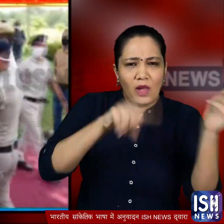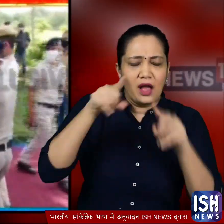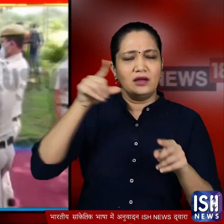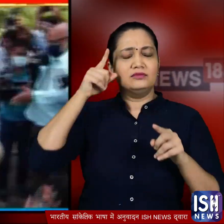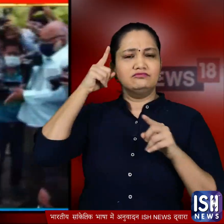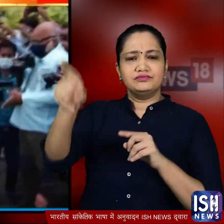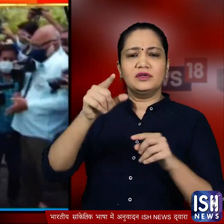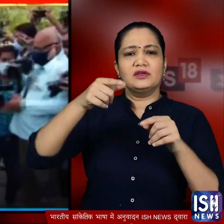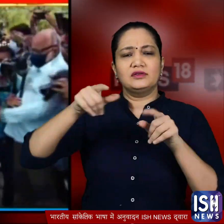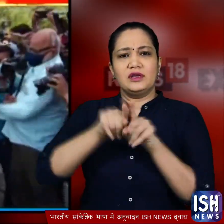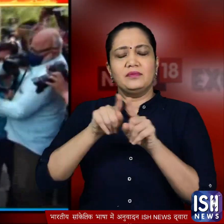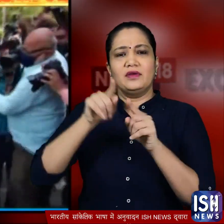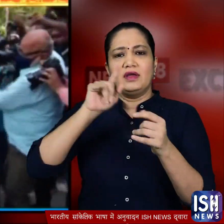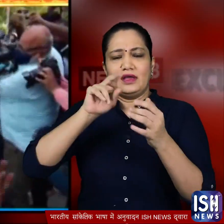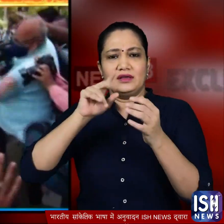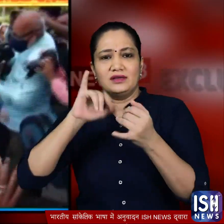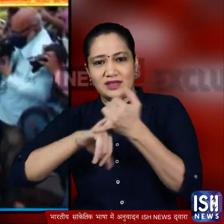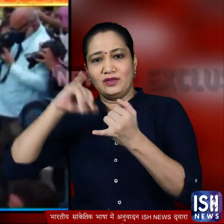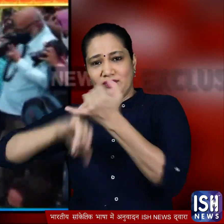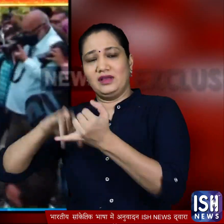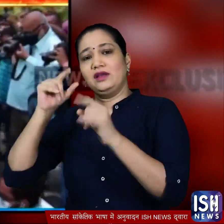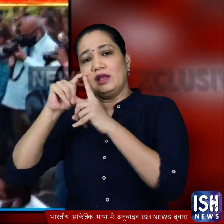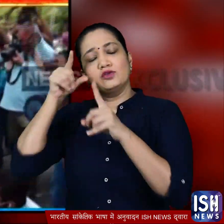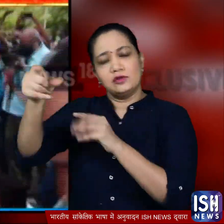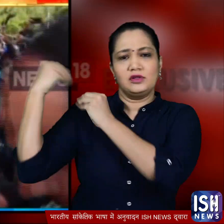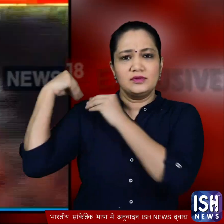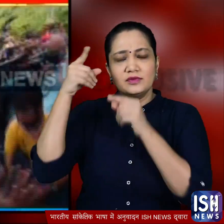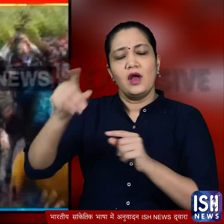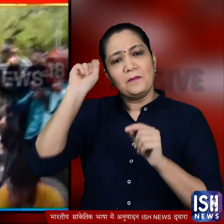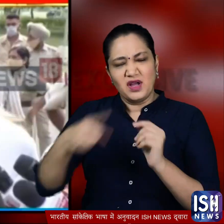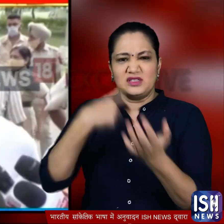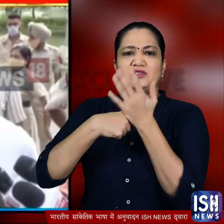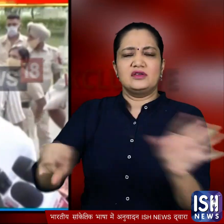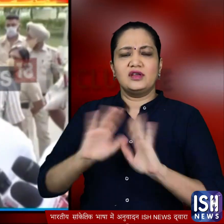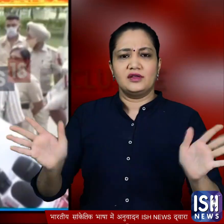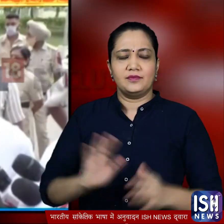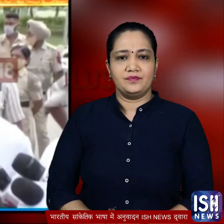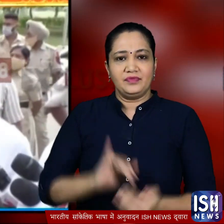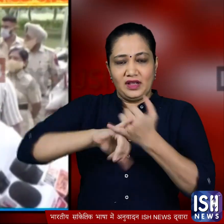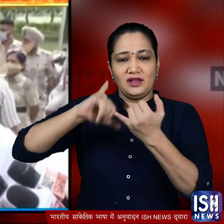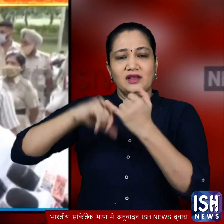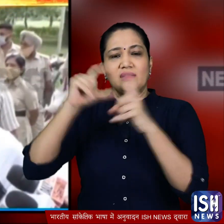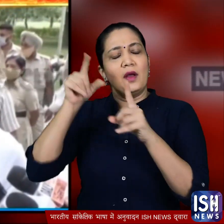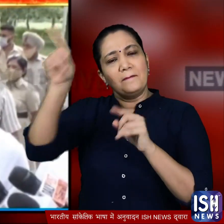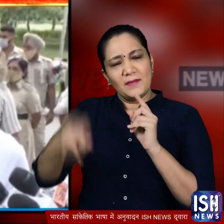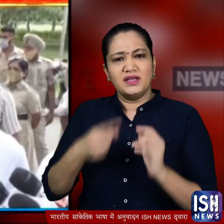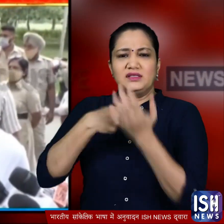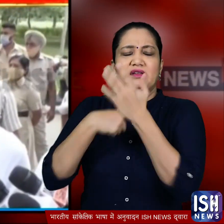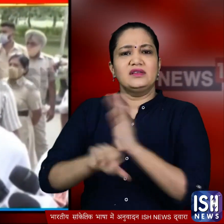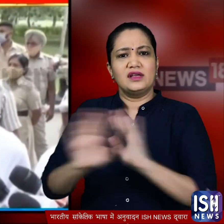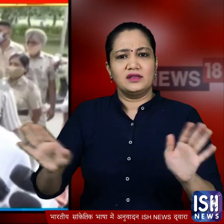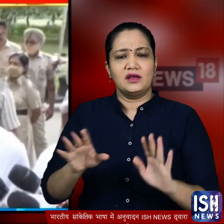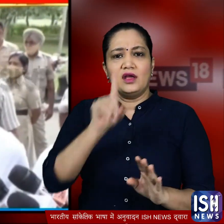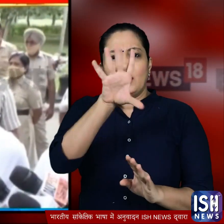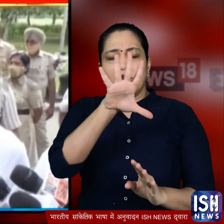पर कैबिनेट मंत्री साधु सिंह धर्मसोत को जिम्मेदार ठहराते हुए उनके इस्तीफे की मांग कर दी। साधु सिंह धर्मसोत को बर्खास्त करो और